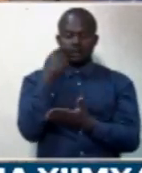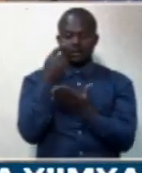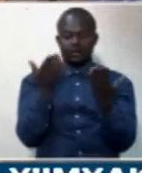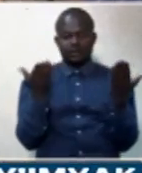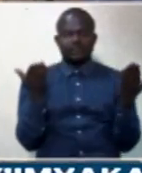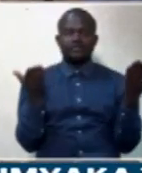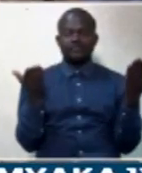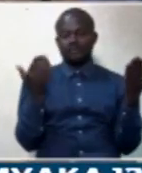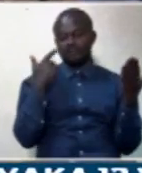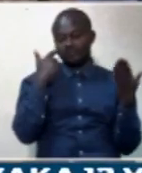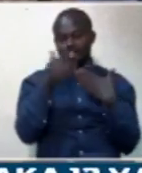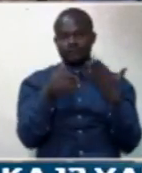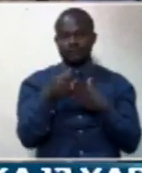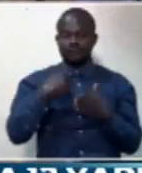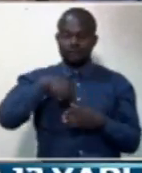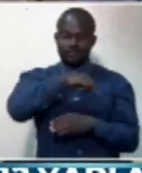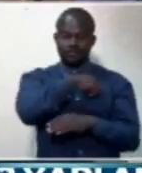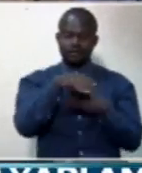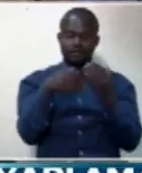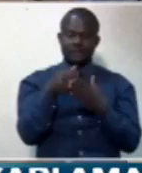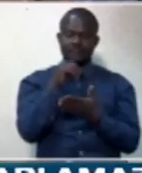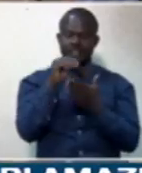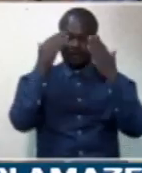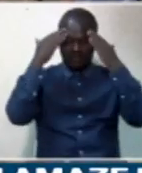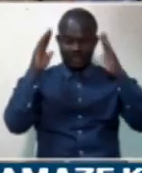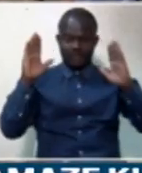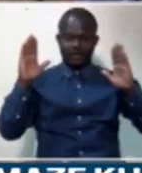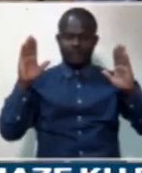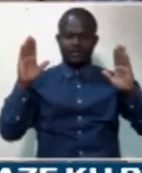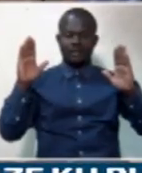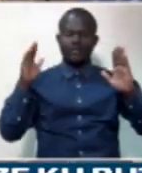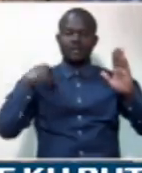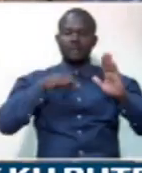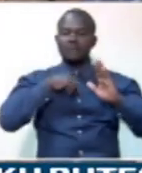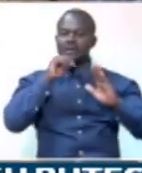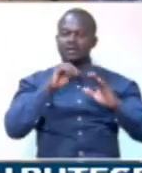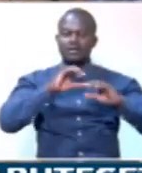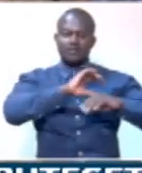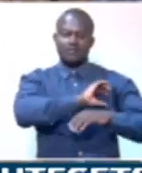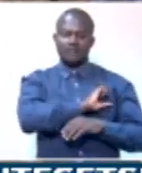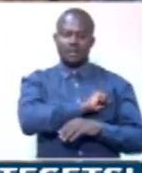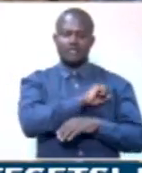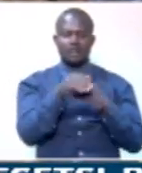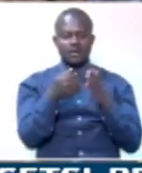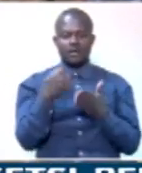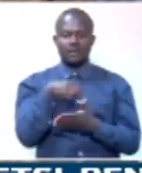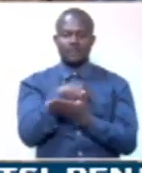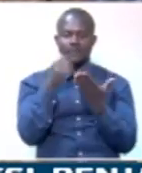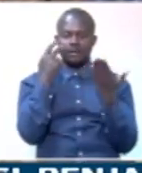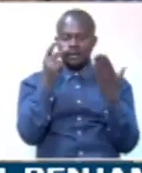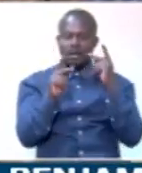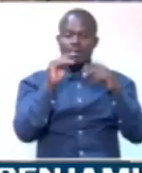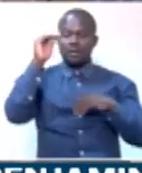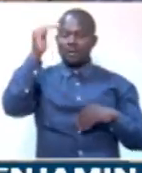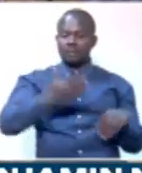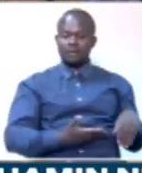rugo, kandi inzu bigomba kwishyurwa. Ntabwo nyir'inzu yakwihanganira, yarubatse inzu, abana barasonza, abakuru